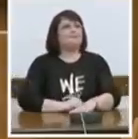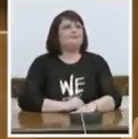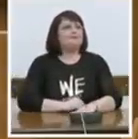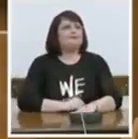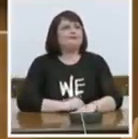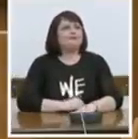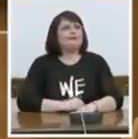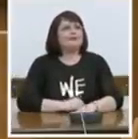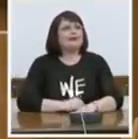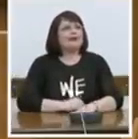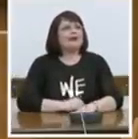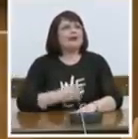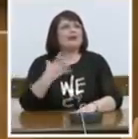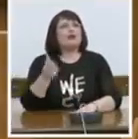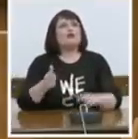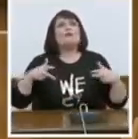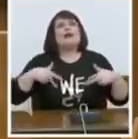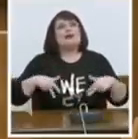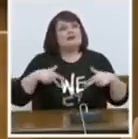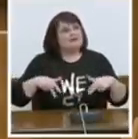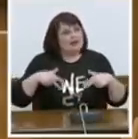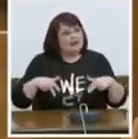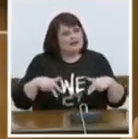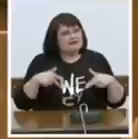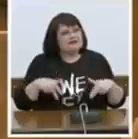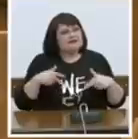κυβέρνηση των